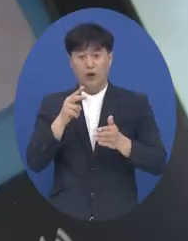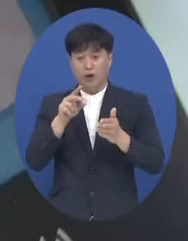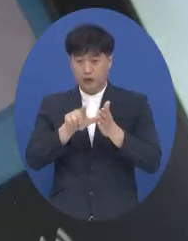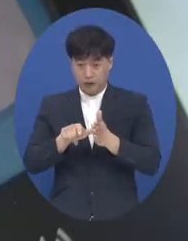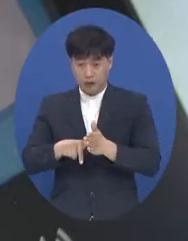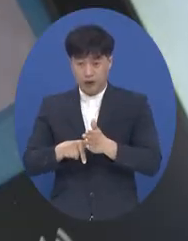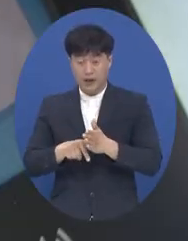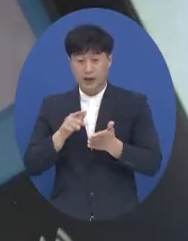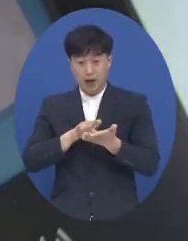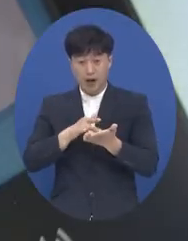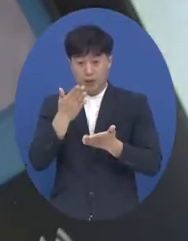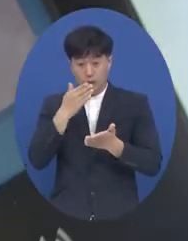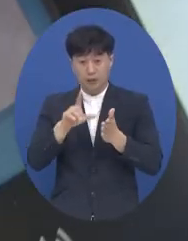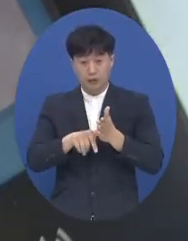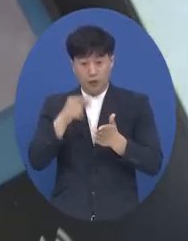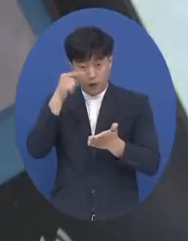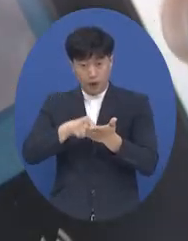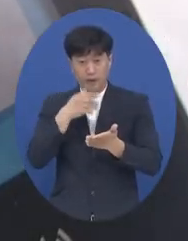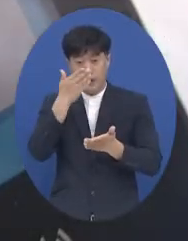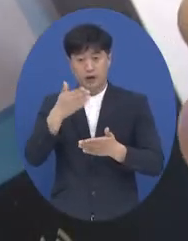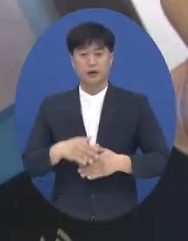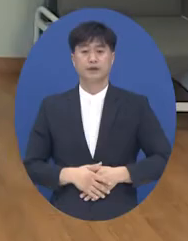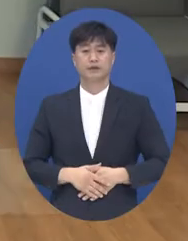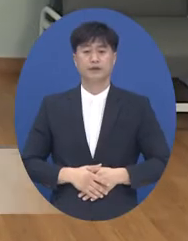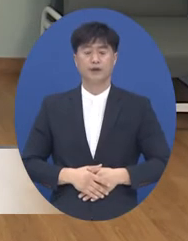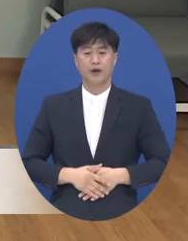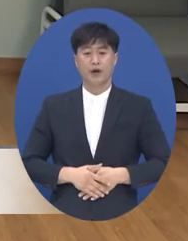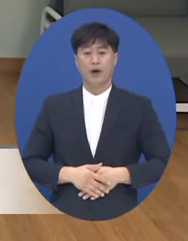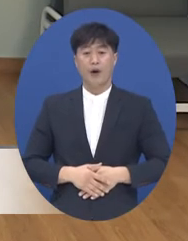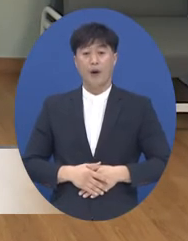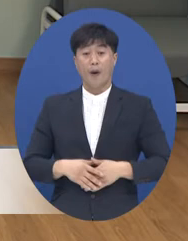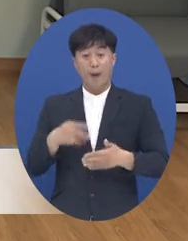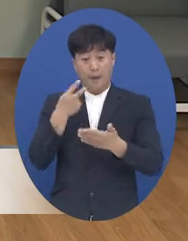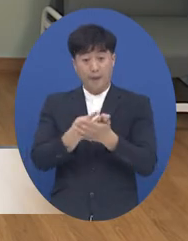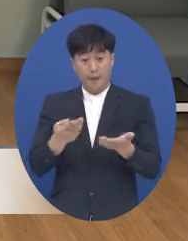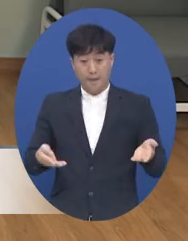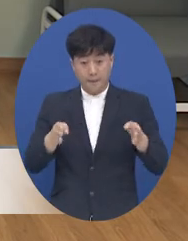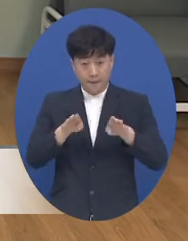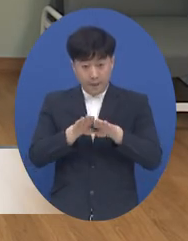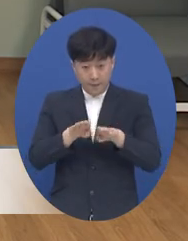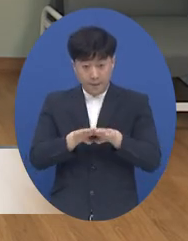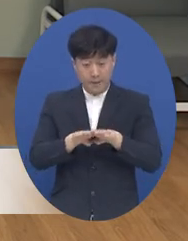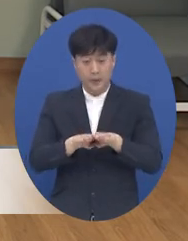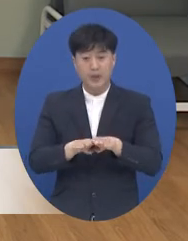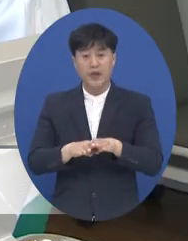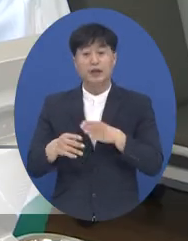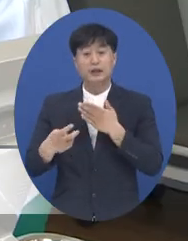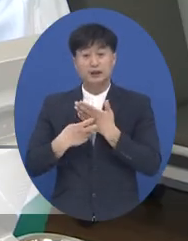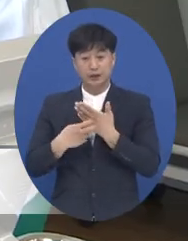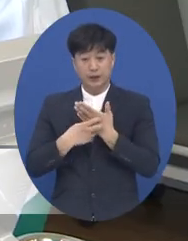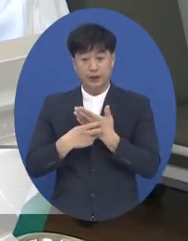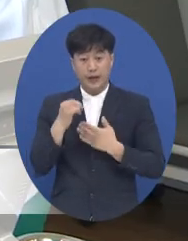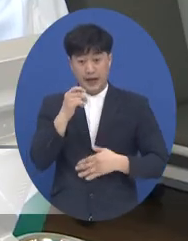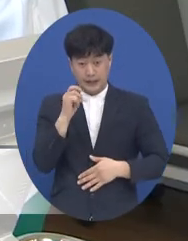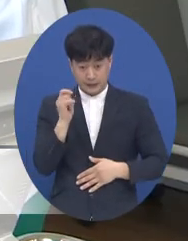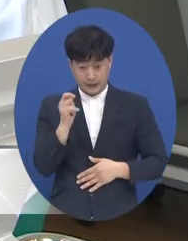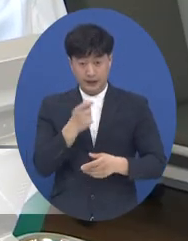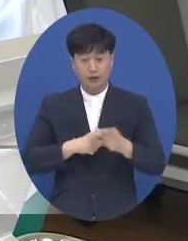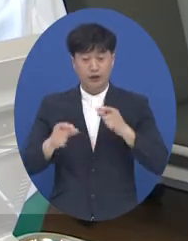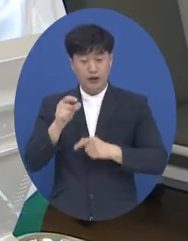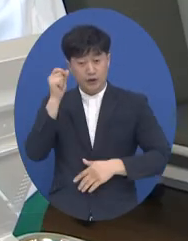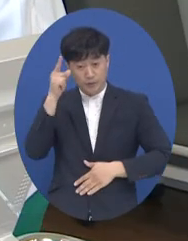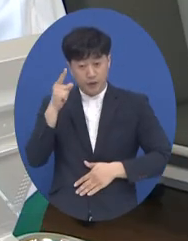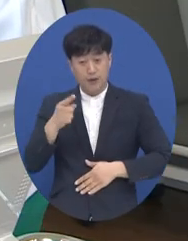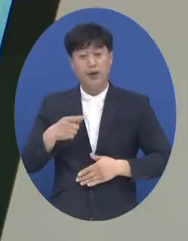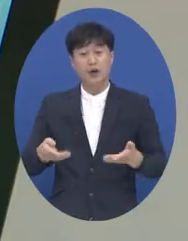여부 까지 앉은 자리에서 확인할 수 있습니다 병 상용 식탁의 의류 it 융복합 사물 인터넷을 더한 스마트